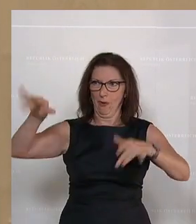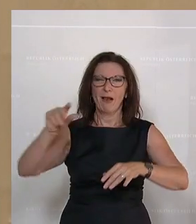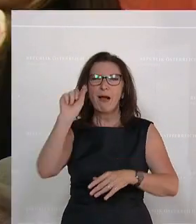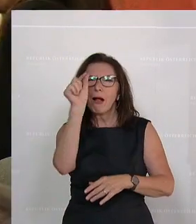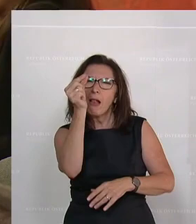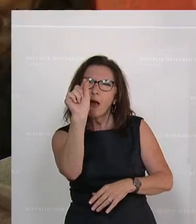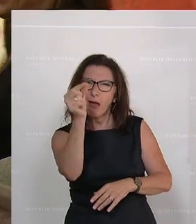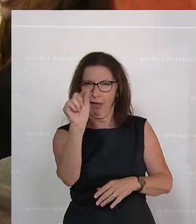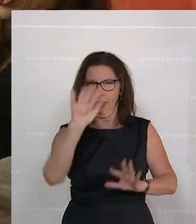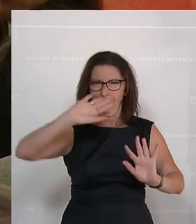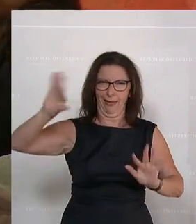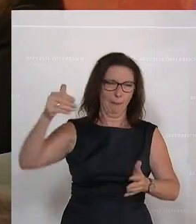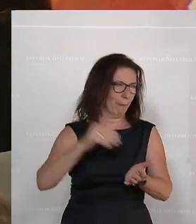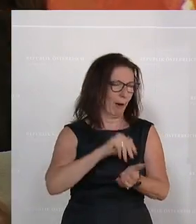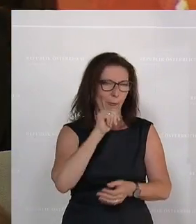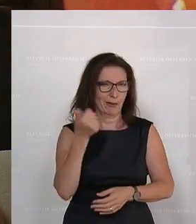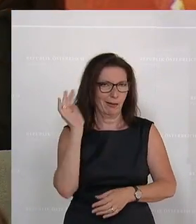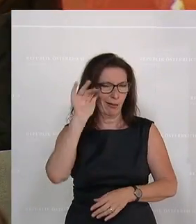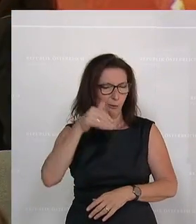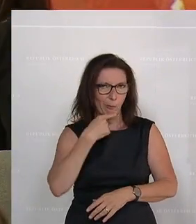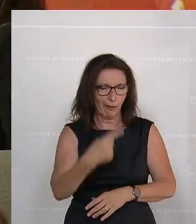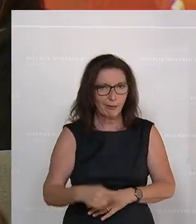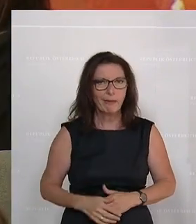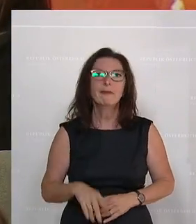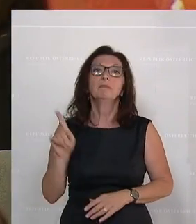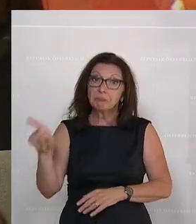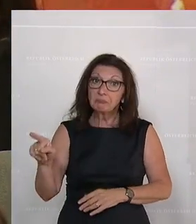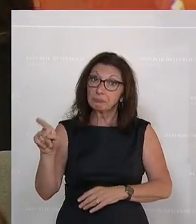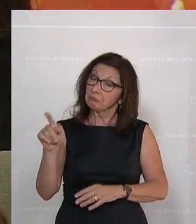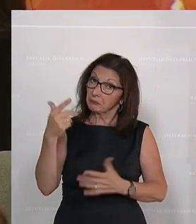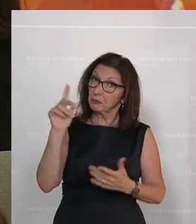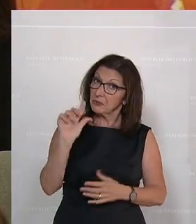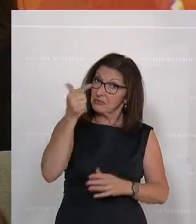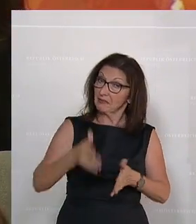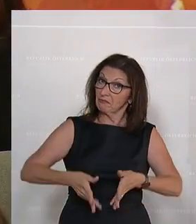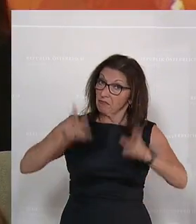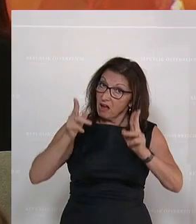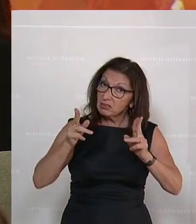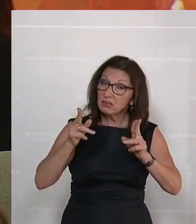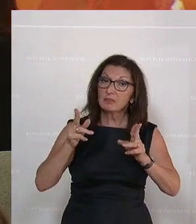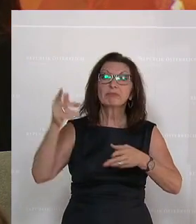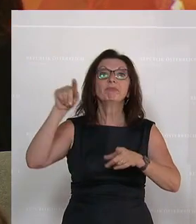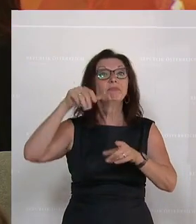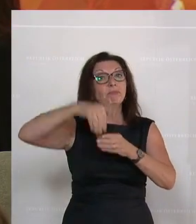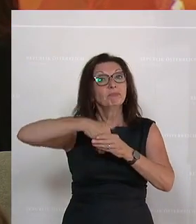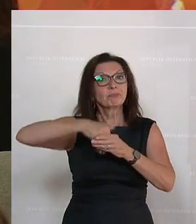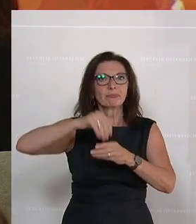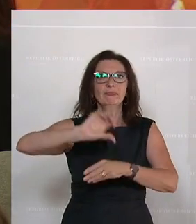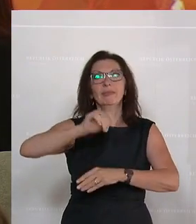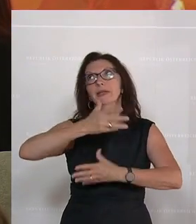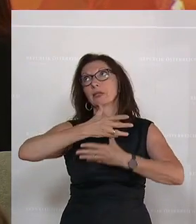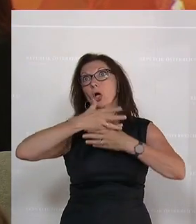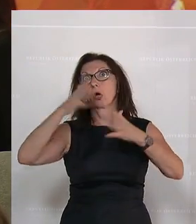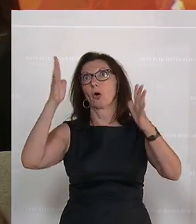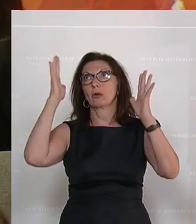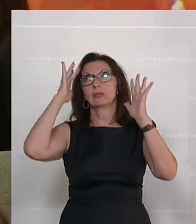operationen die sie dann als große entlastung ausgegeben haben und in diese zweite phase fällt auch der bislang größte geistesblitz das